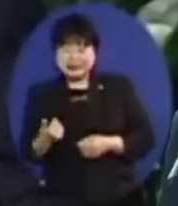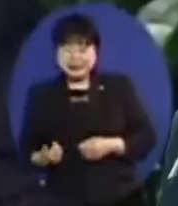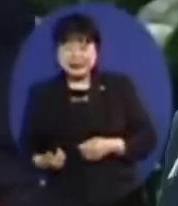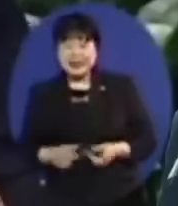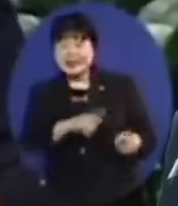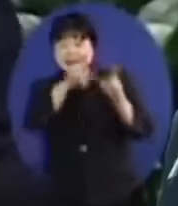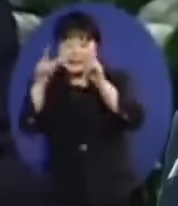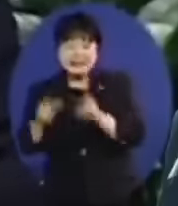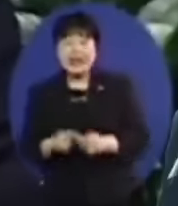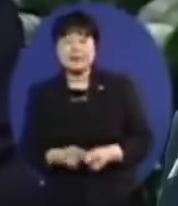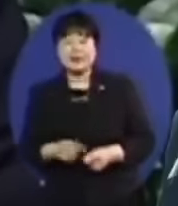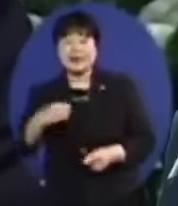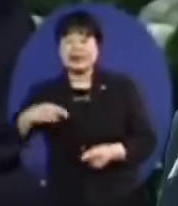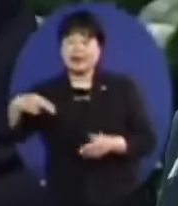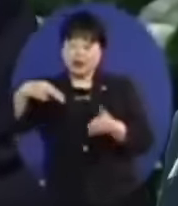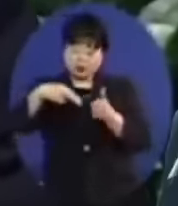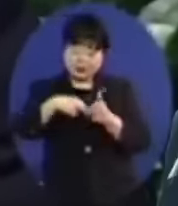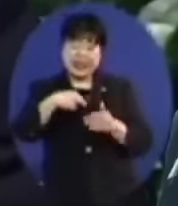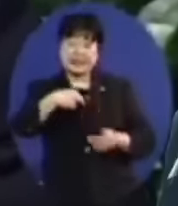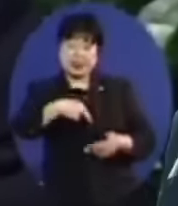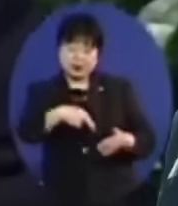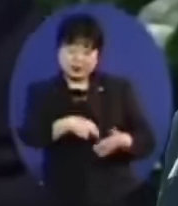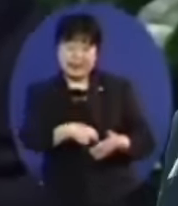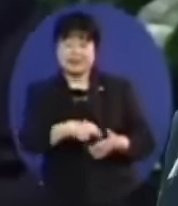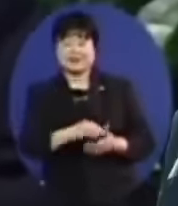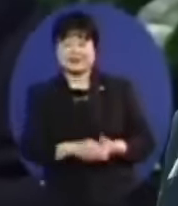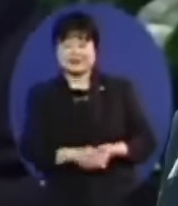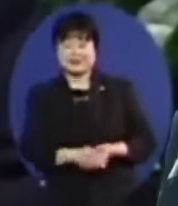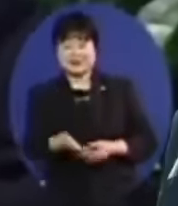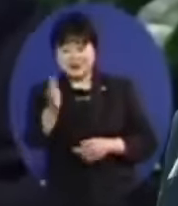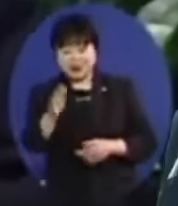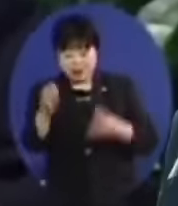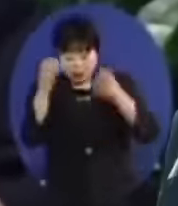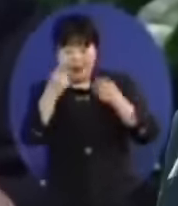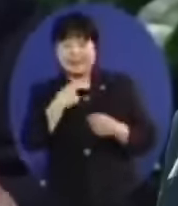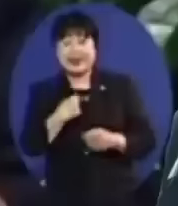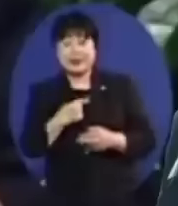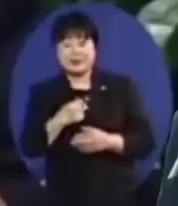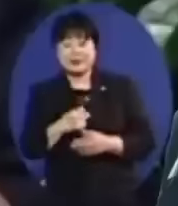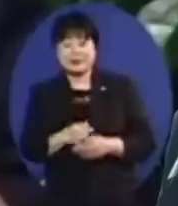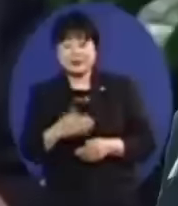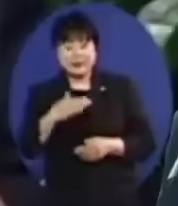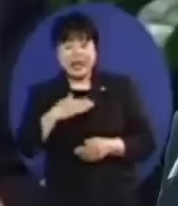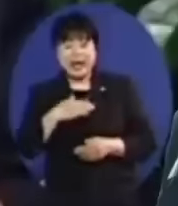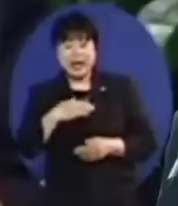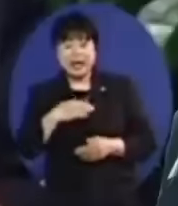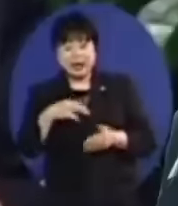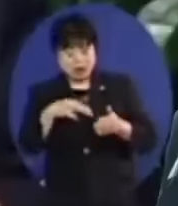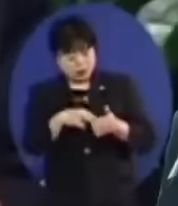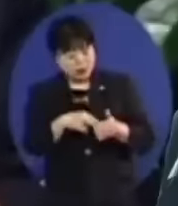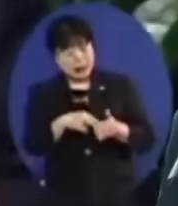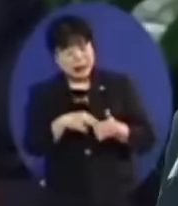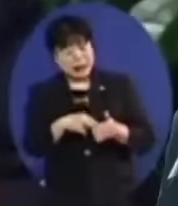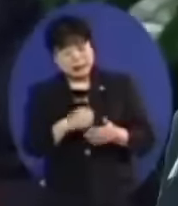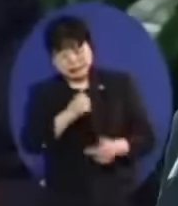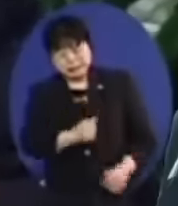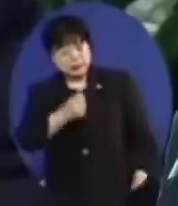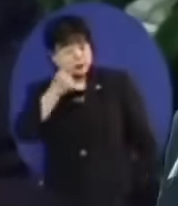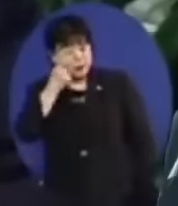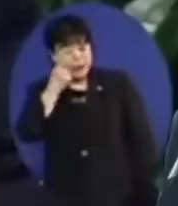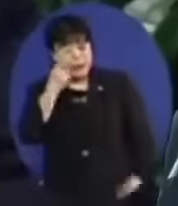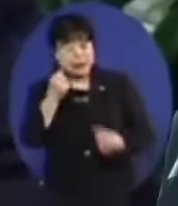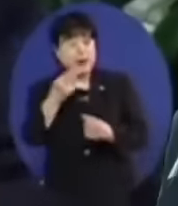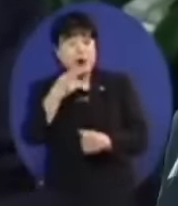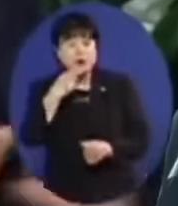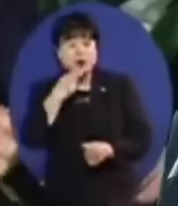삶의 스위치를 내게 꼽아놔요. 그러나 고난을 당하면 내가 고난을 견딜 수 있는 힘이